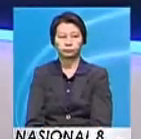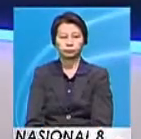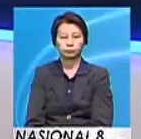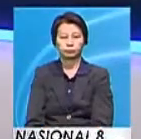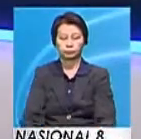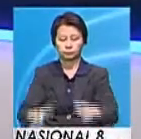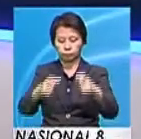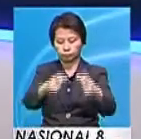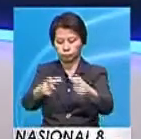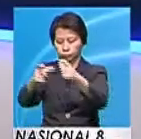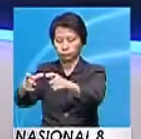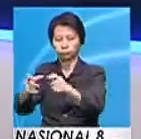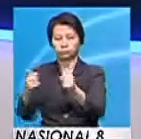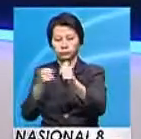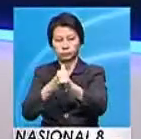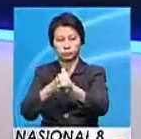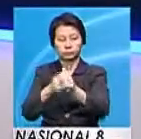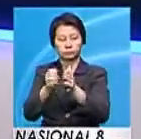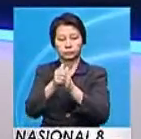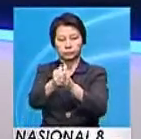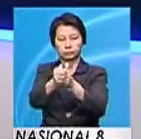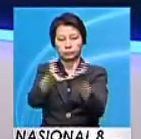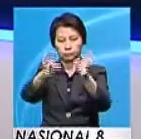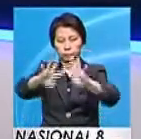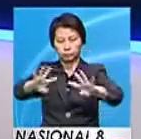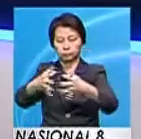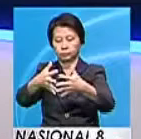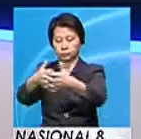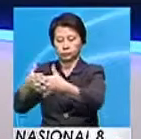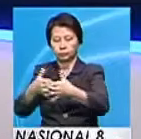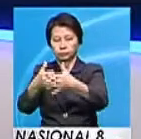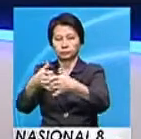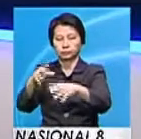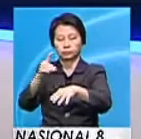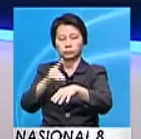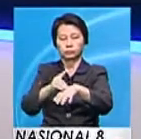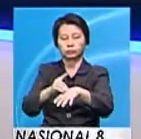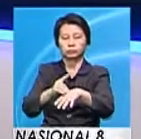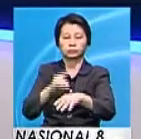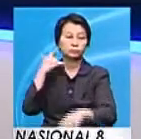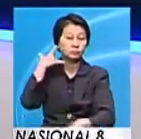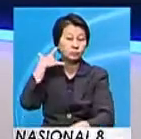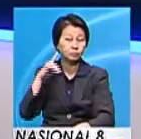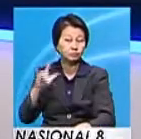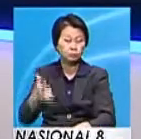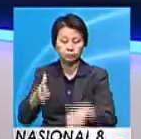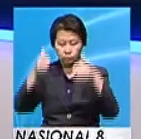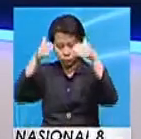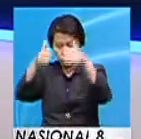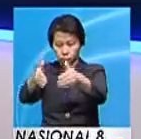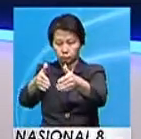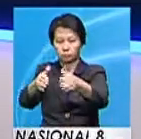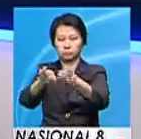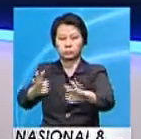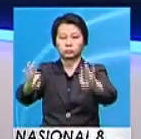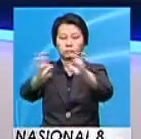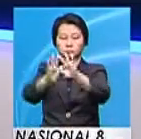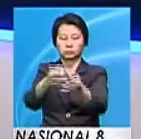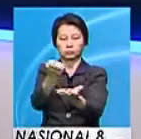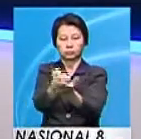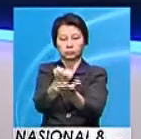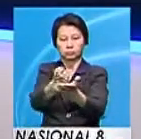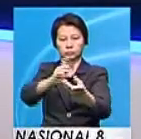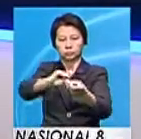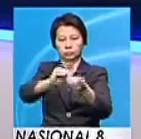Pemukiman hari pertama sempena sidang kemuncak pemimpin ASEAN Amerika Syarikat di Sunnylands, California memberikan tumpuan kepada kepentingan